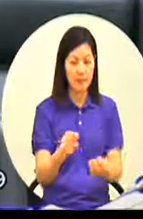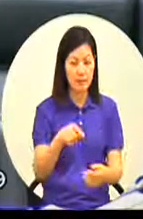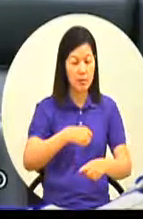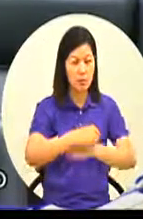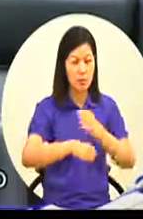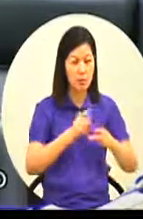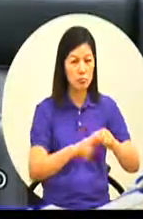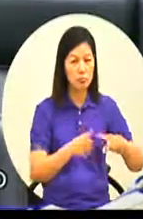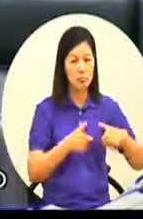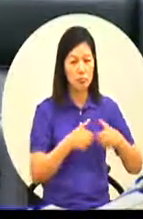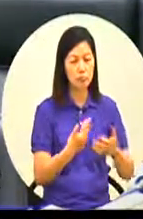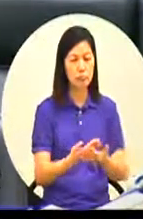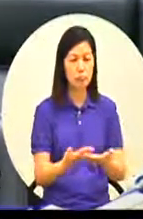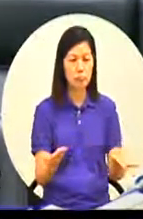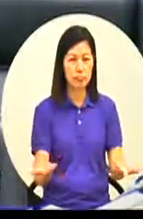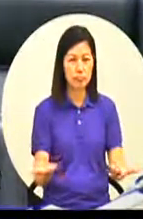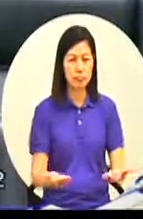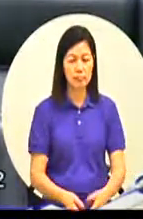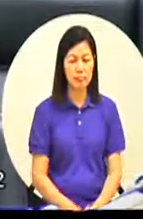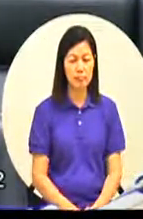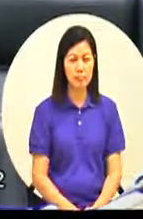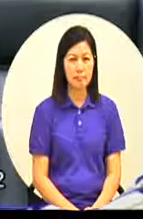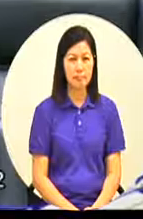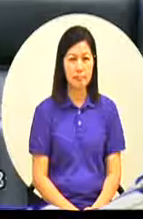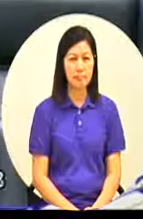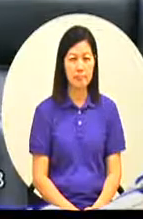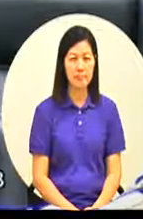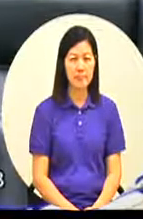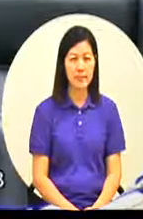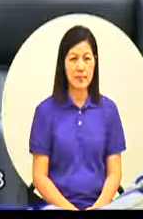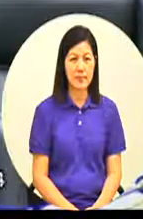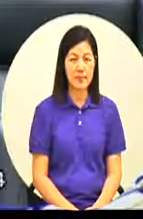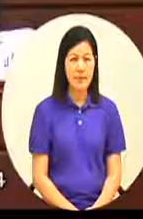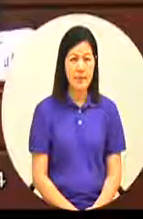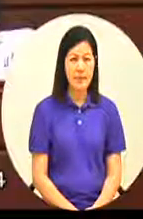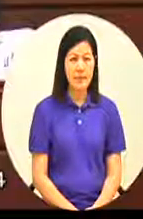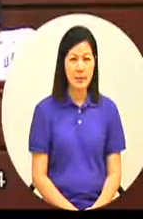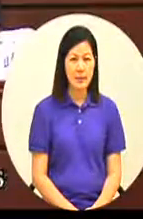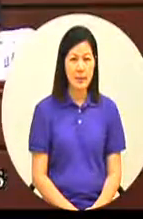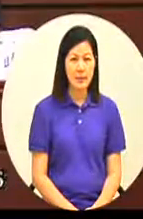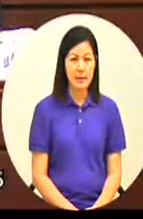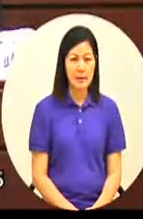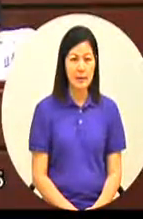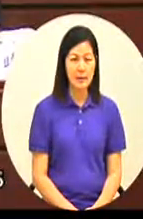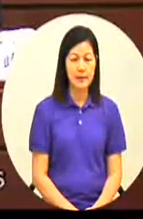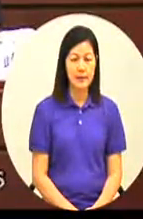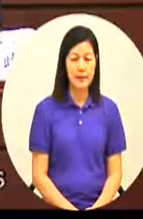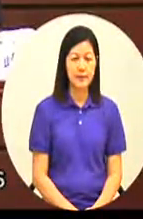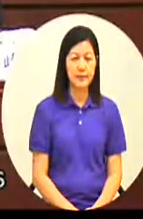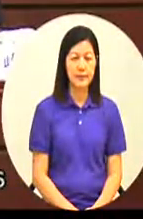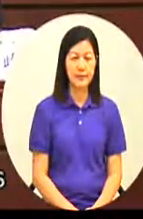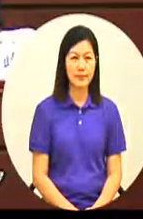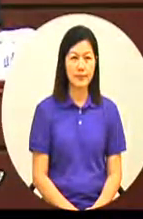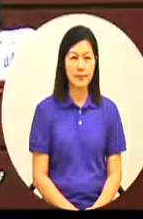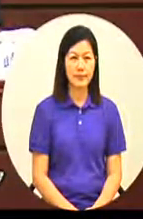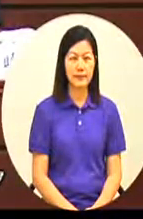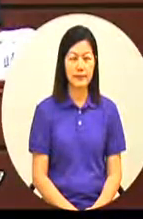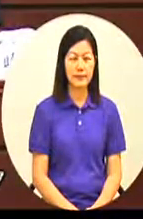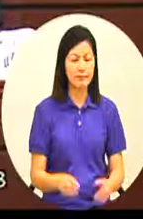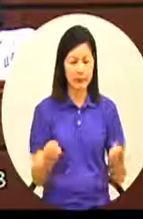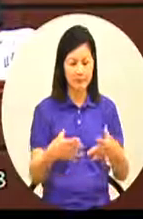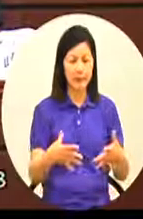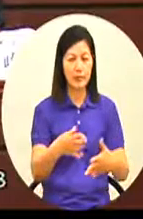心应该怎么办呢？哈，啊，请局长回答一下。 好，谢谢，主席好，多谢方议员吼。这部问题，